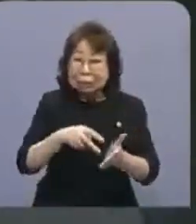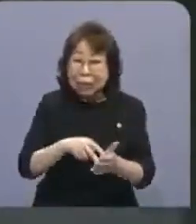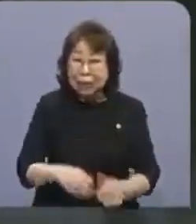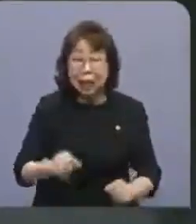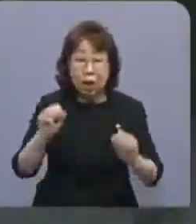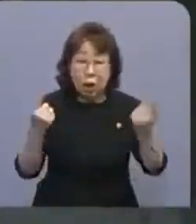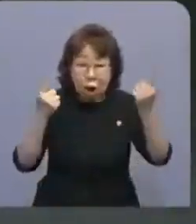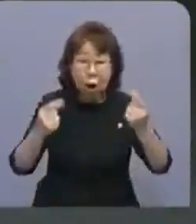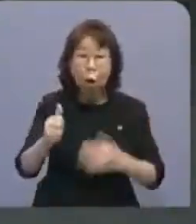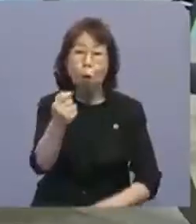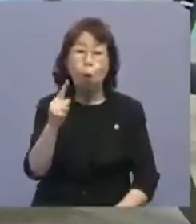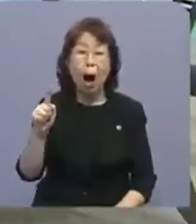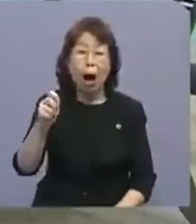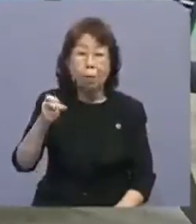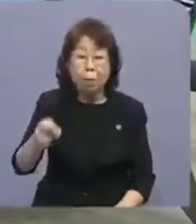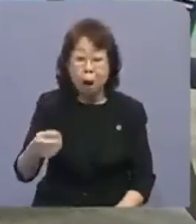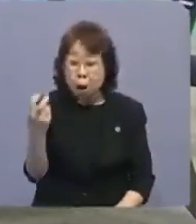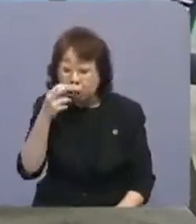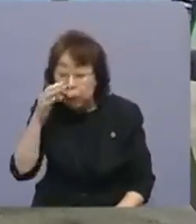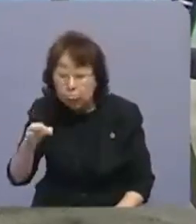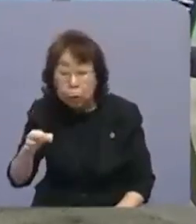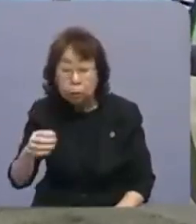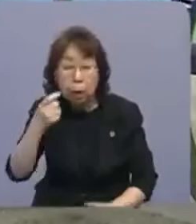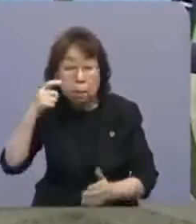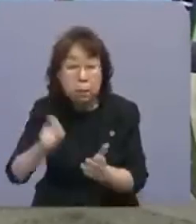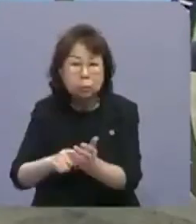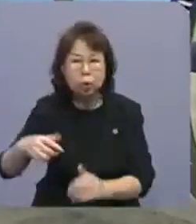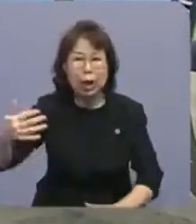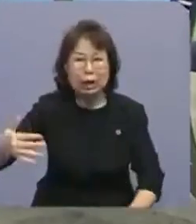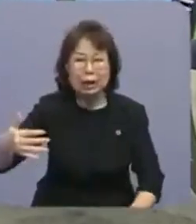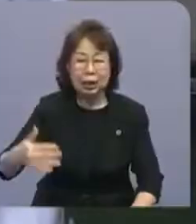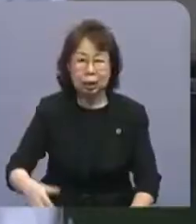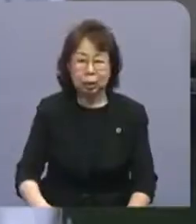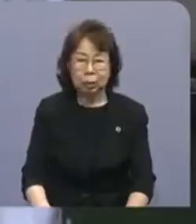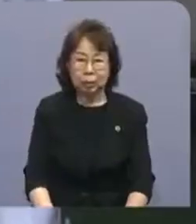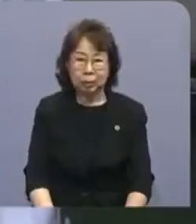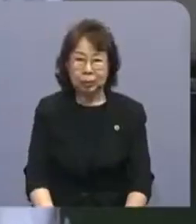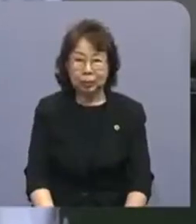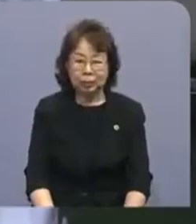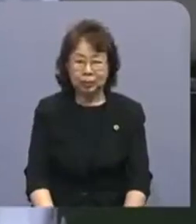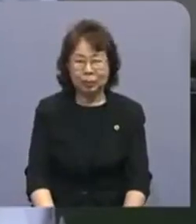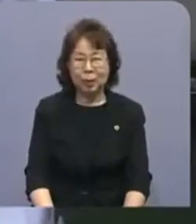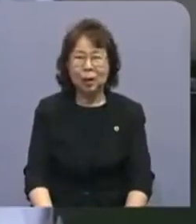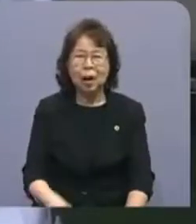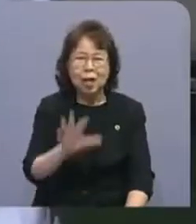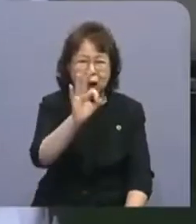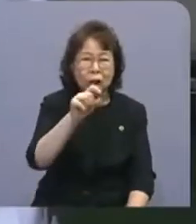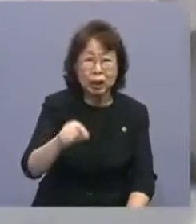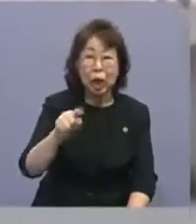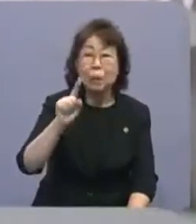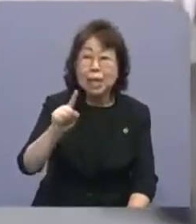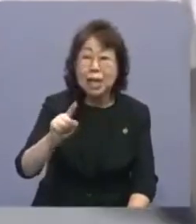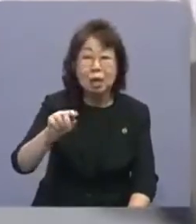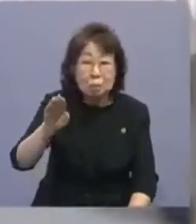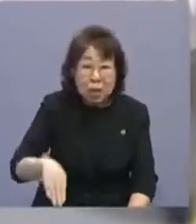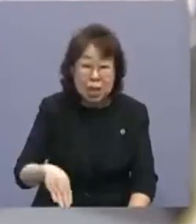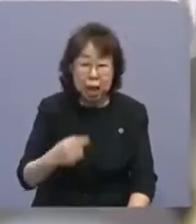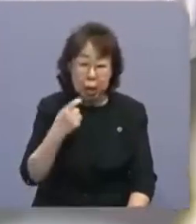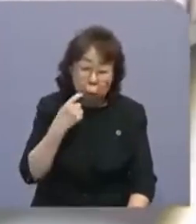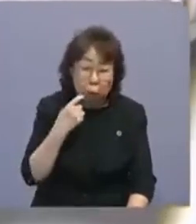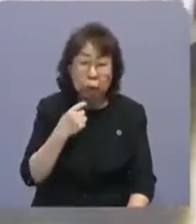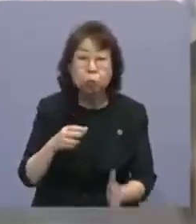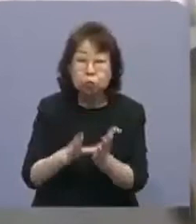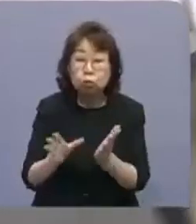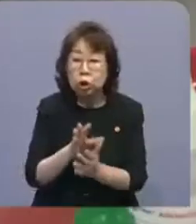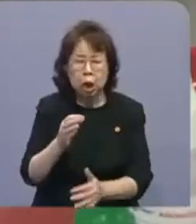화명 정수장에서 또 검사 햇지만 마이크로 시스틴 이 검출되지 않았습니다 리터당 0.1 마이크로 g 이하의 독성 물질은